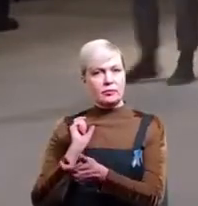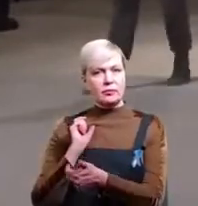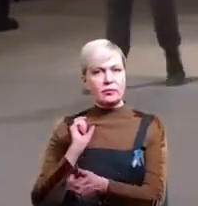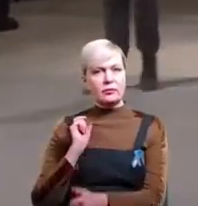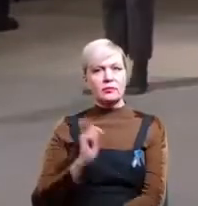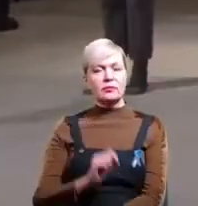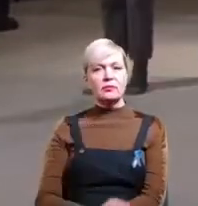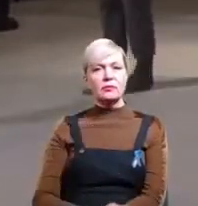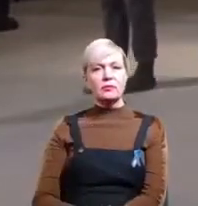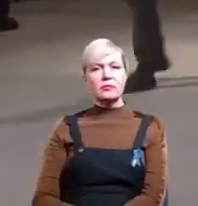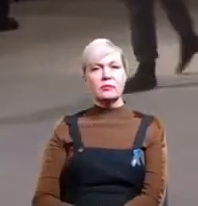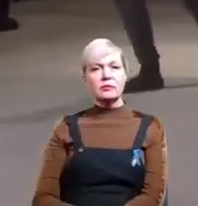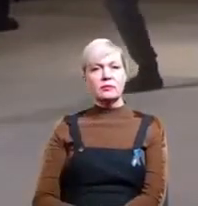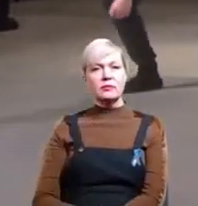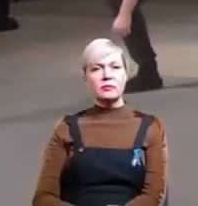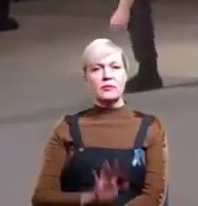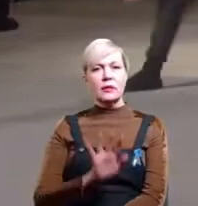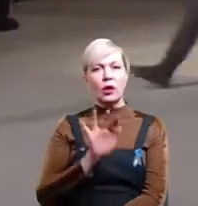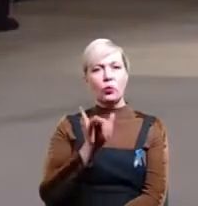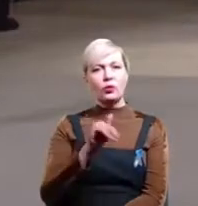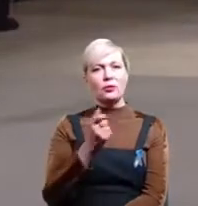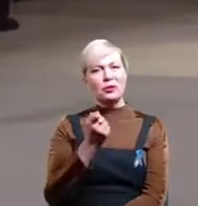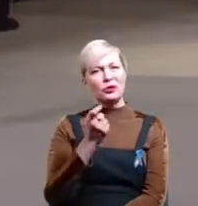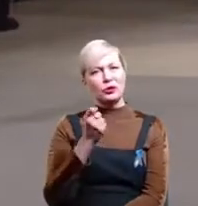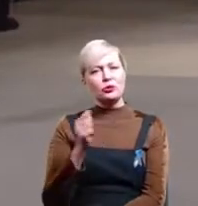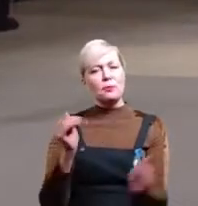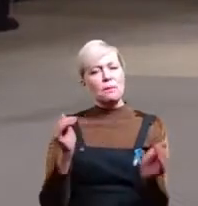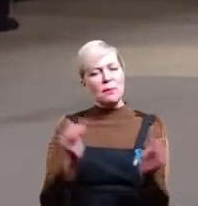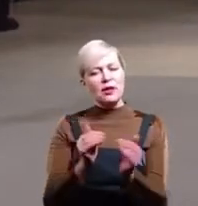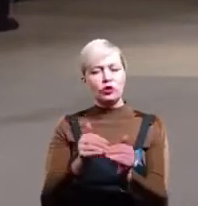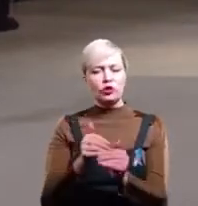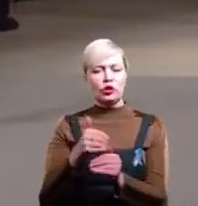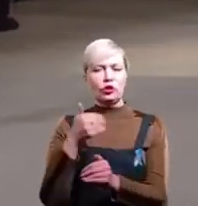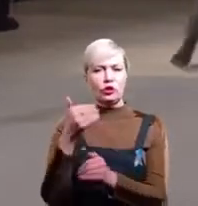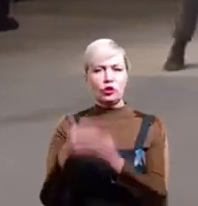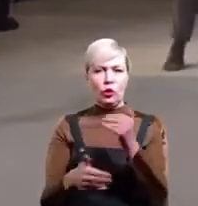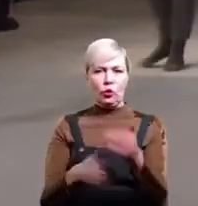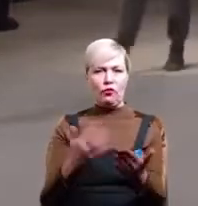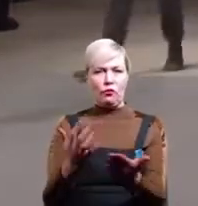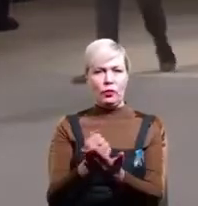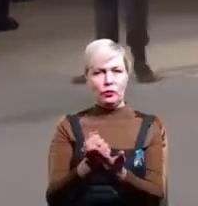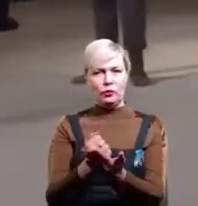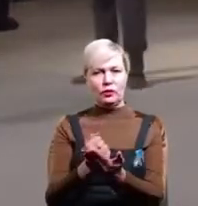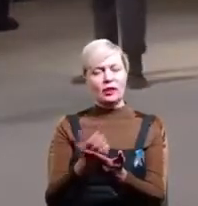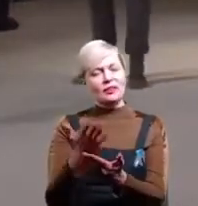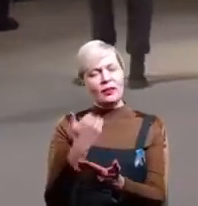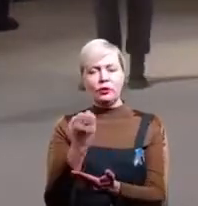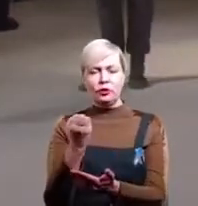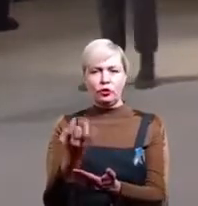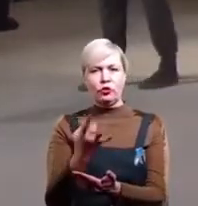раз. У тебя чуть меньше шагов получится. Есть это? Давайте еще разочек.